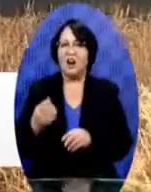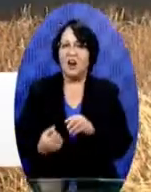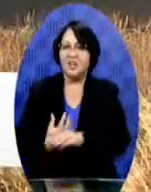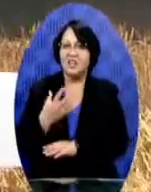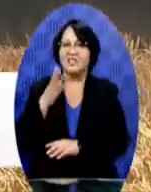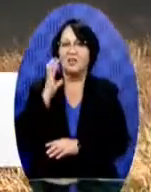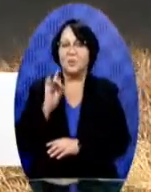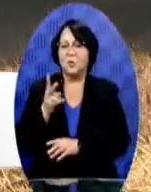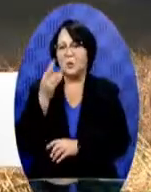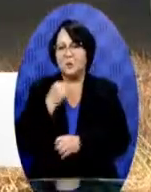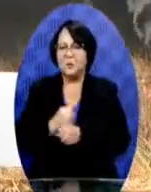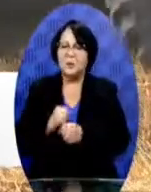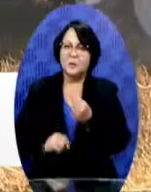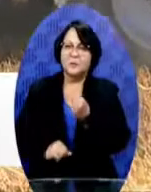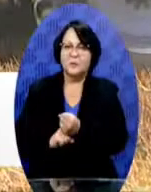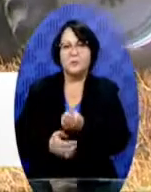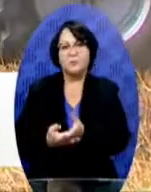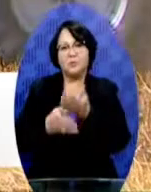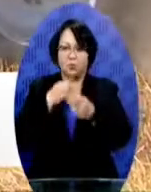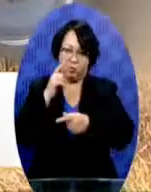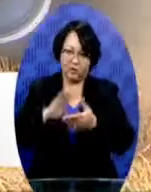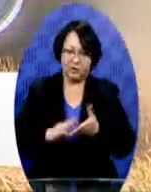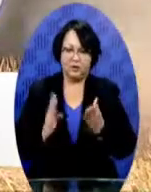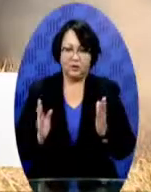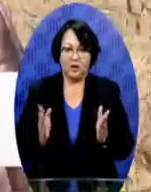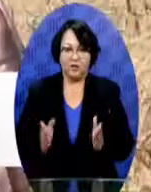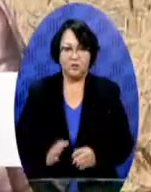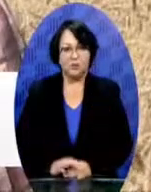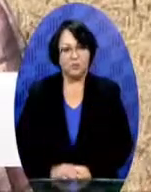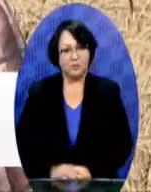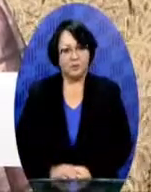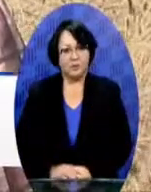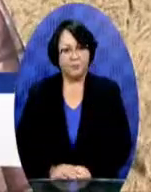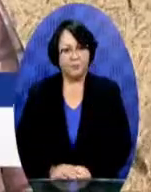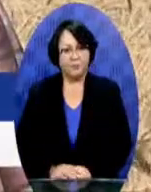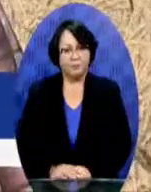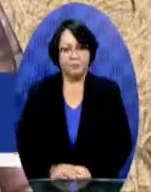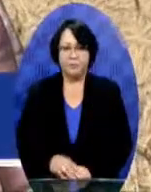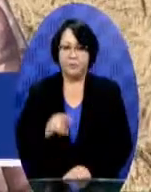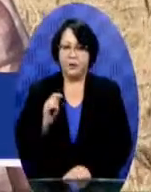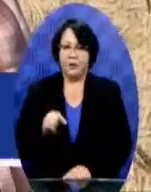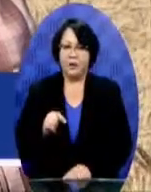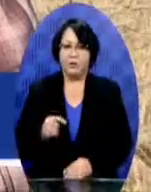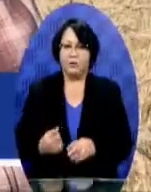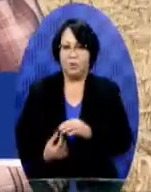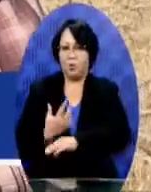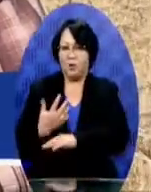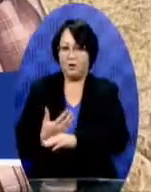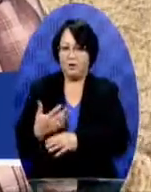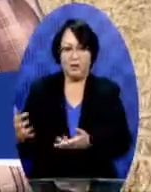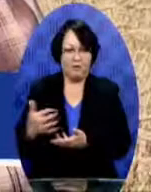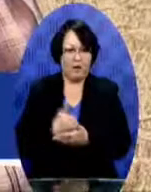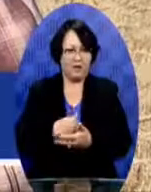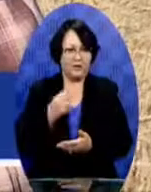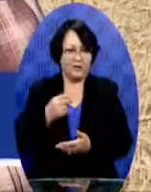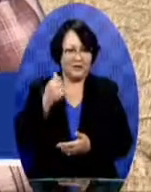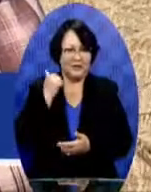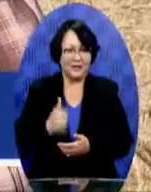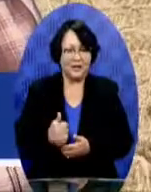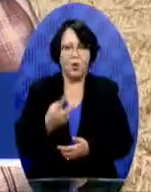дэмжихээ ингэж танилцууллаа. Дээр хонд бол бид нар энэ жилийнхээ ургац асуудал чанар сайтай өр нөөцлж